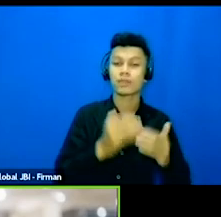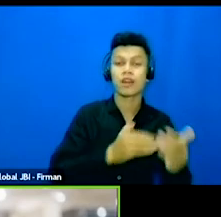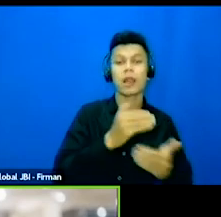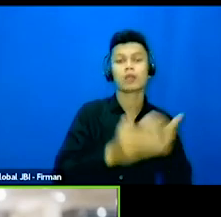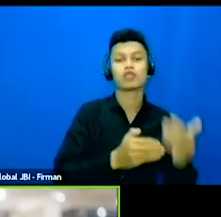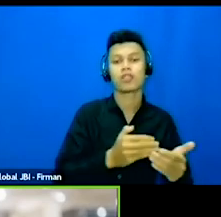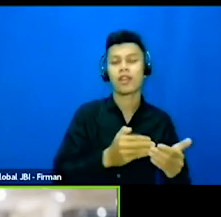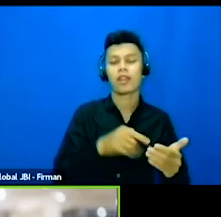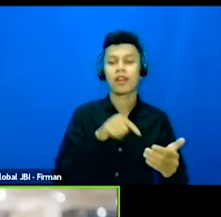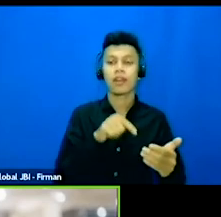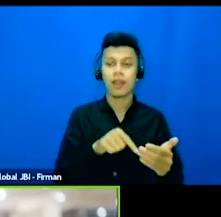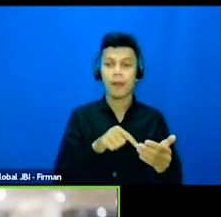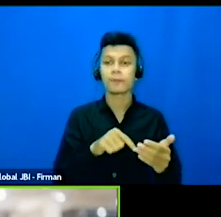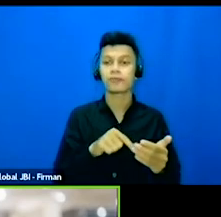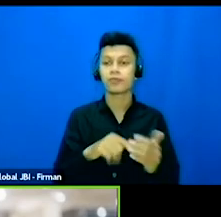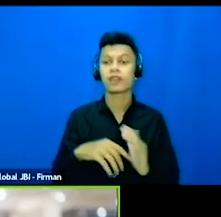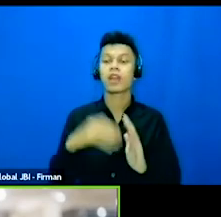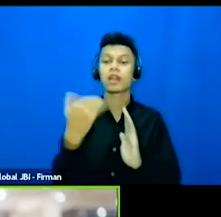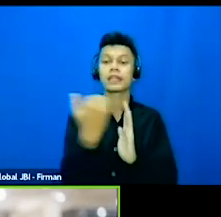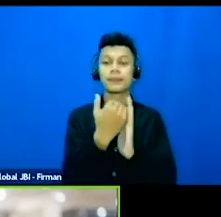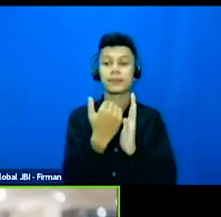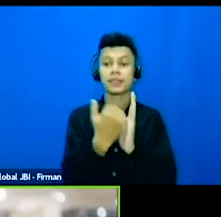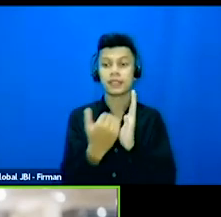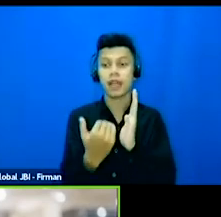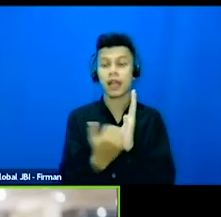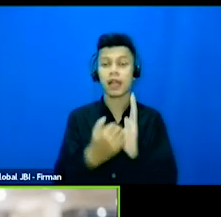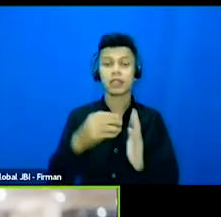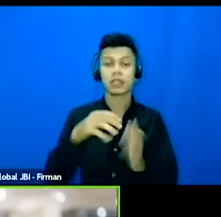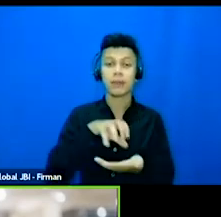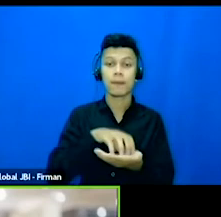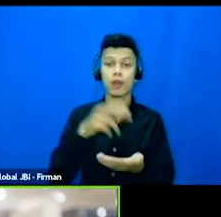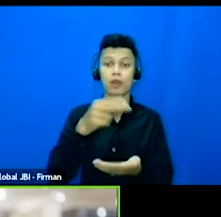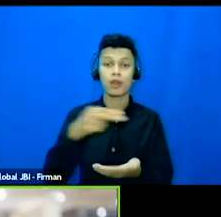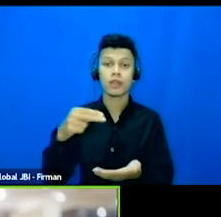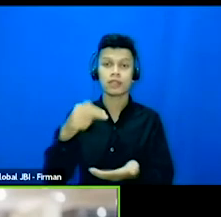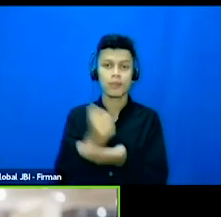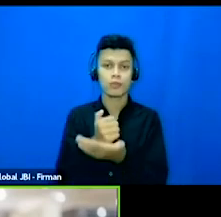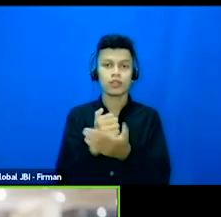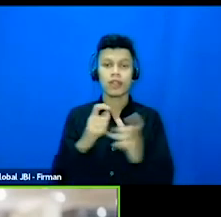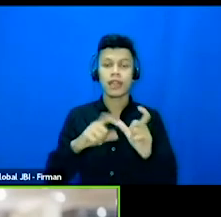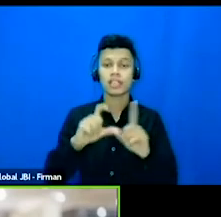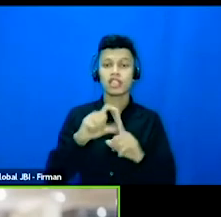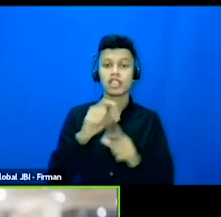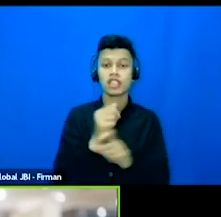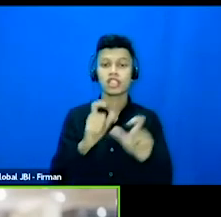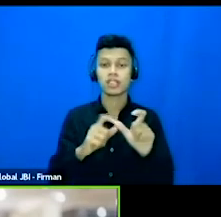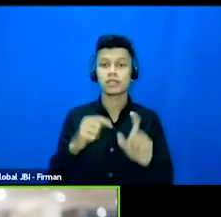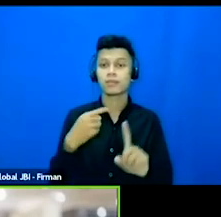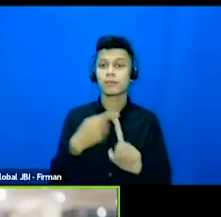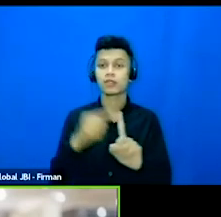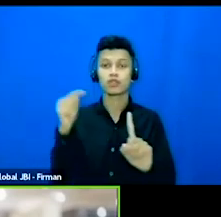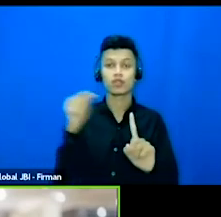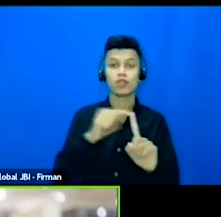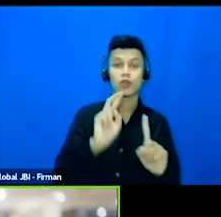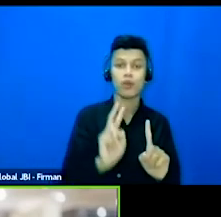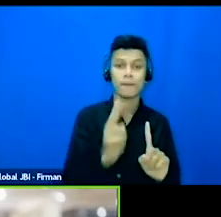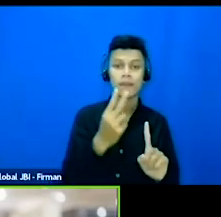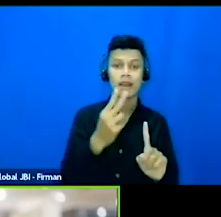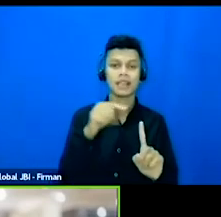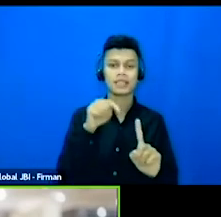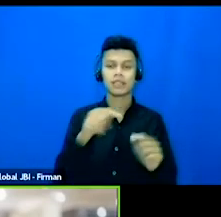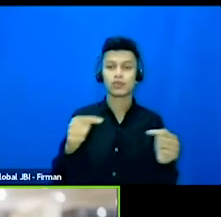nah dalam kebijakan di Indonesia sebenarnya esdijis dan khususnya gol 12 ini sudah terintegrasi dalam